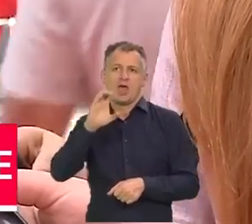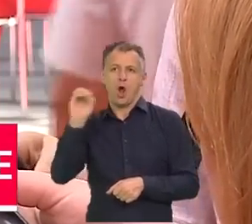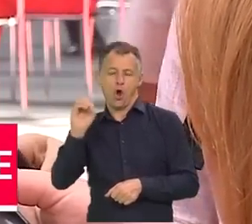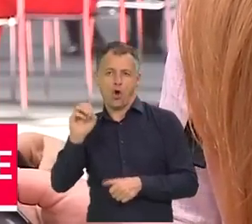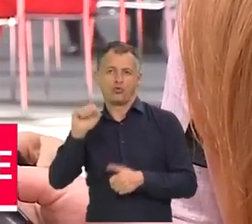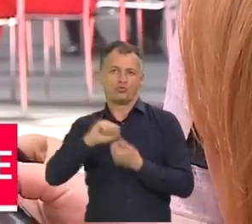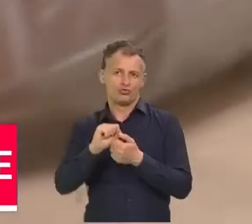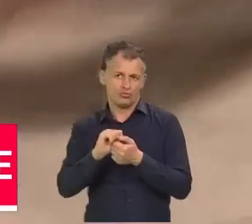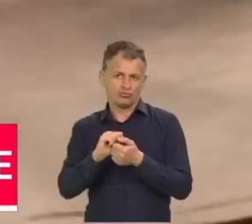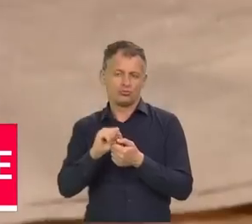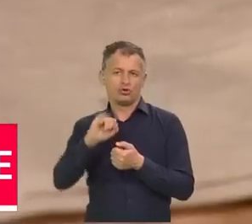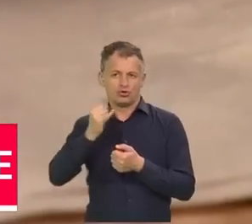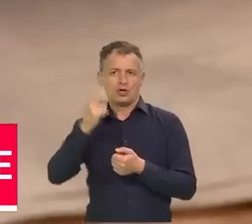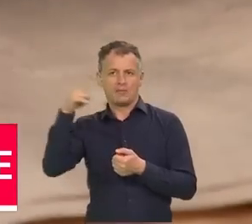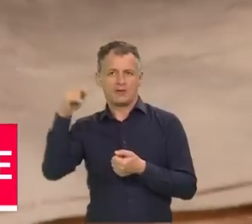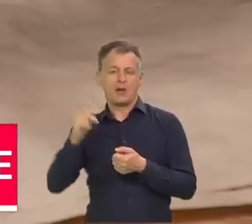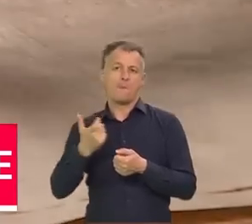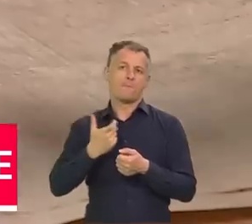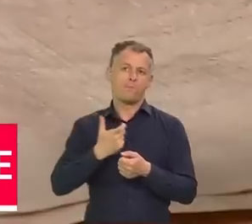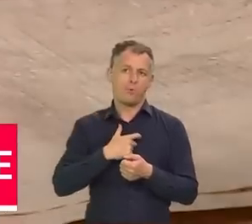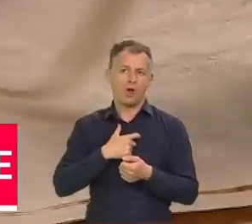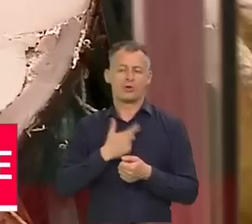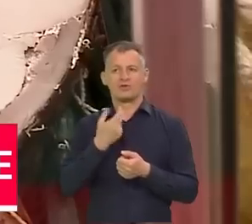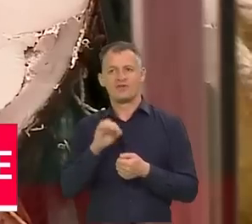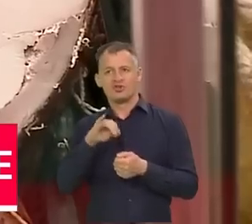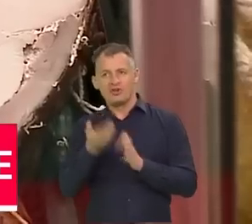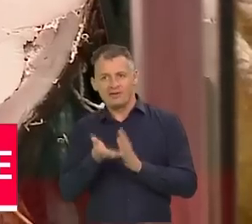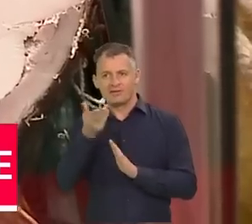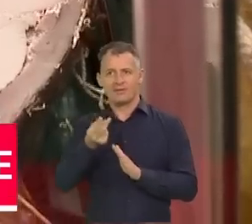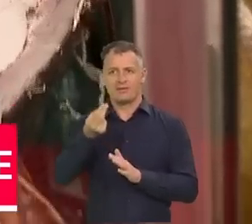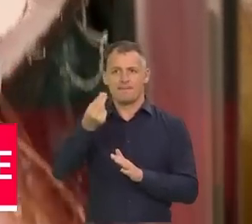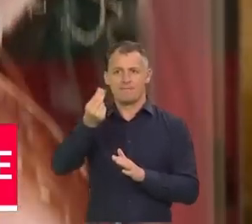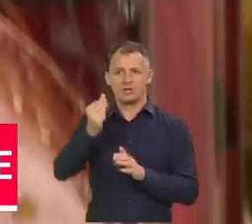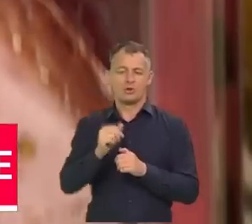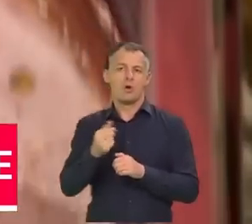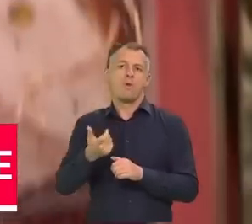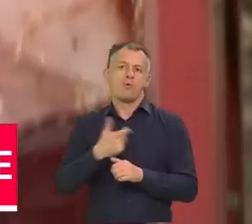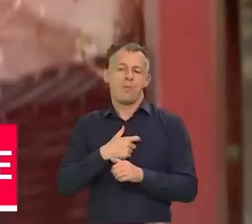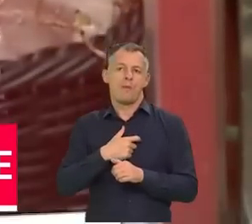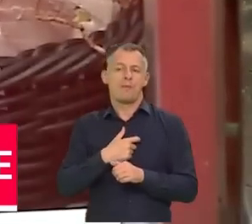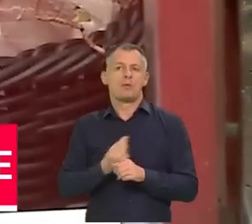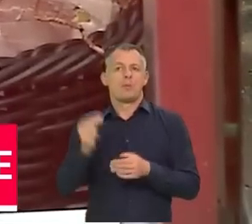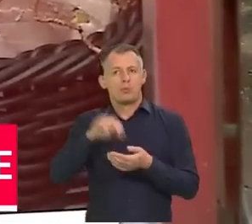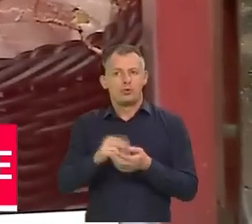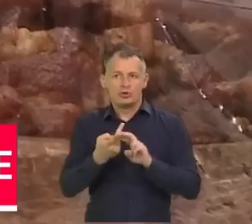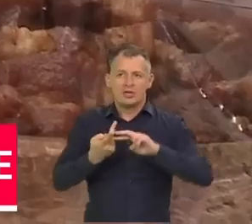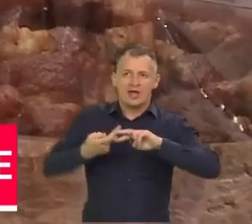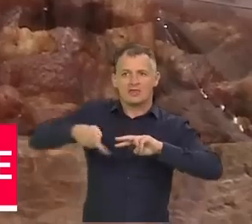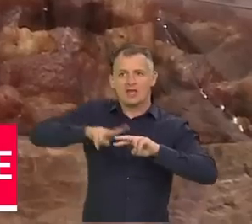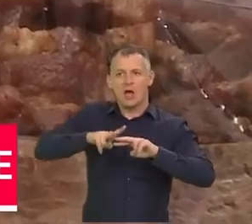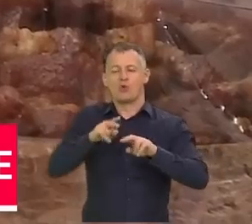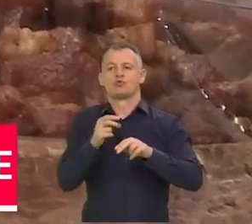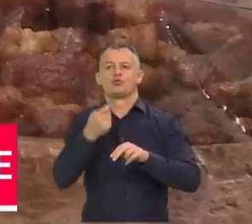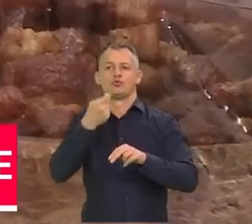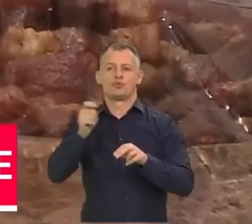departe, probabil vor fi și creșteri de prețuri. Probabil se umblă și la adausul comercial, probabil vor fi